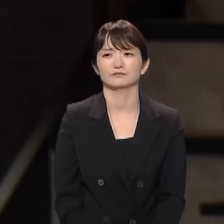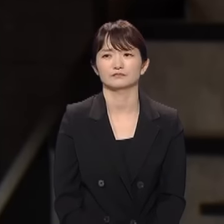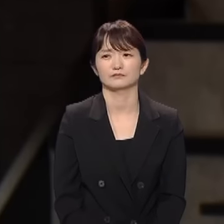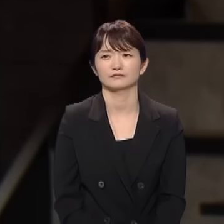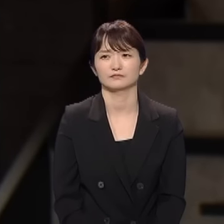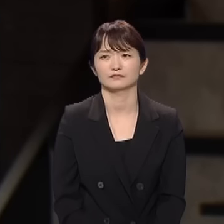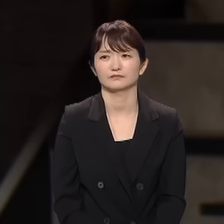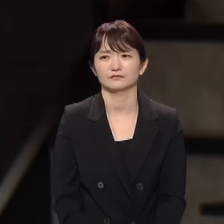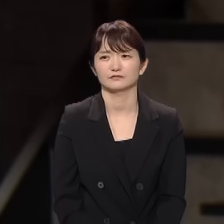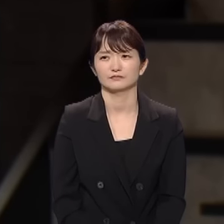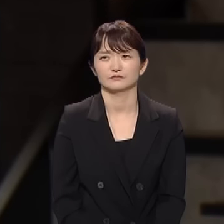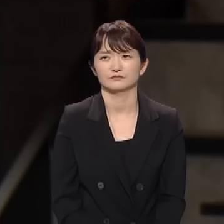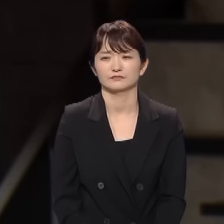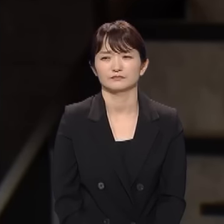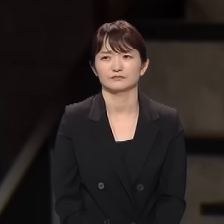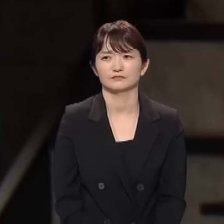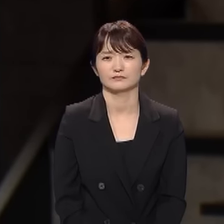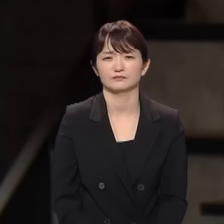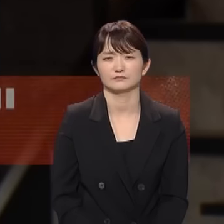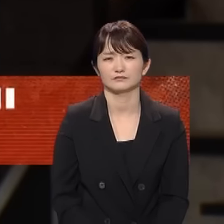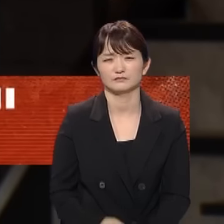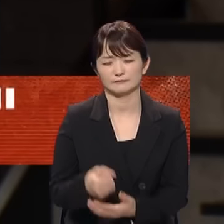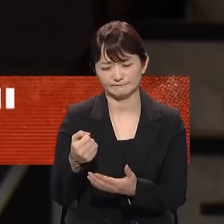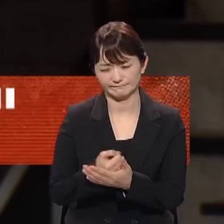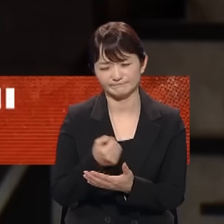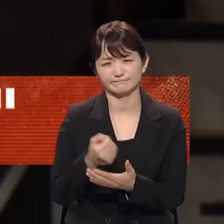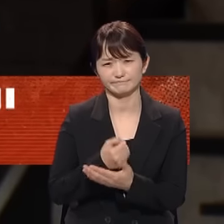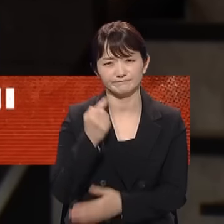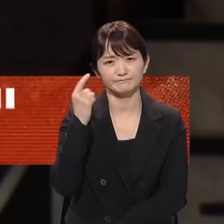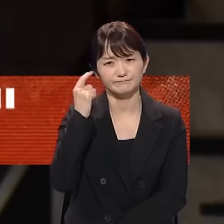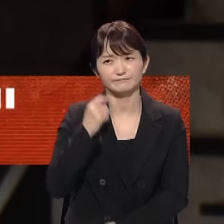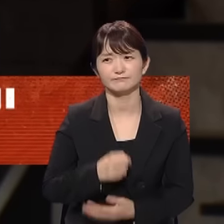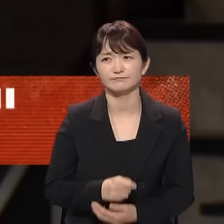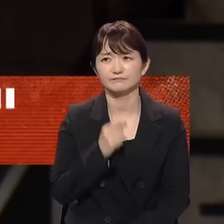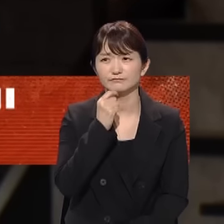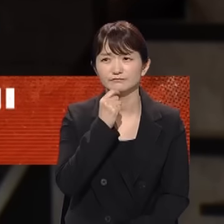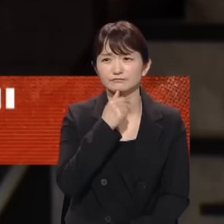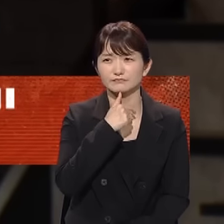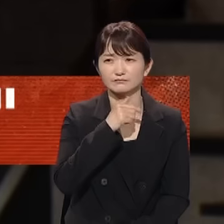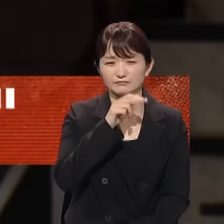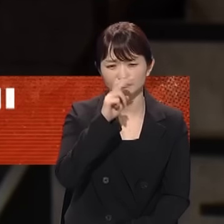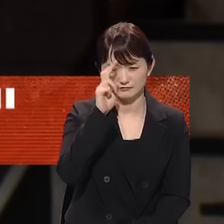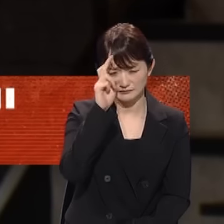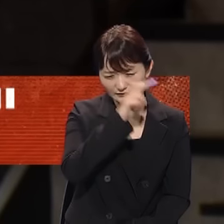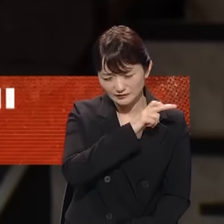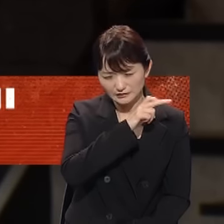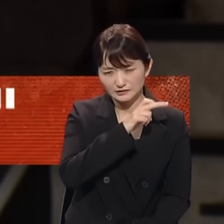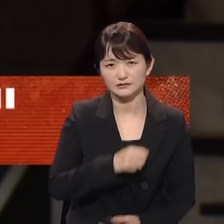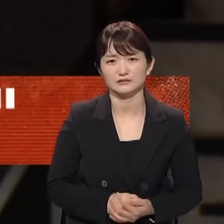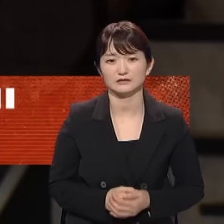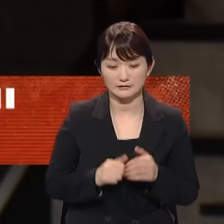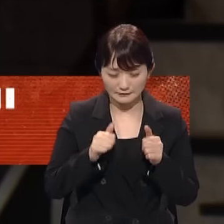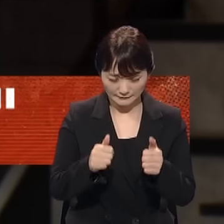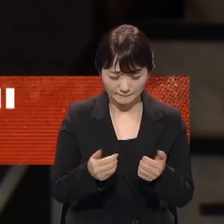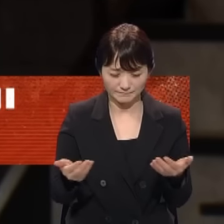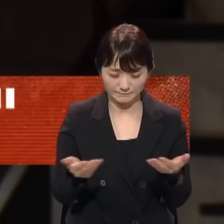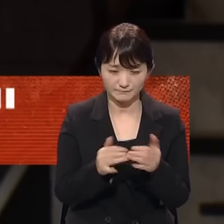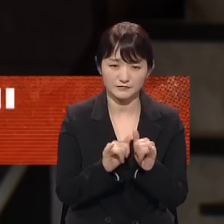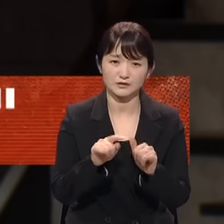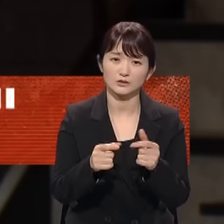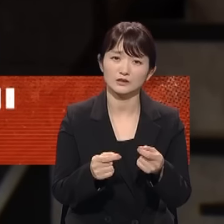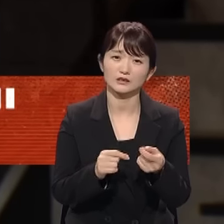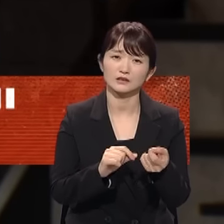뭐 너무 안타까운 소식입니다. 그 월요일 아침이니까 정말 열심히 성실하게 일하시던 분인데 이런